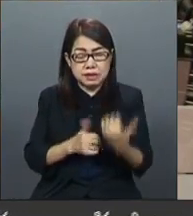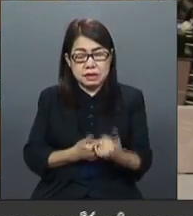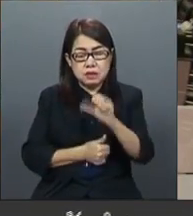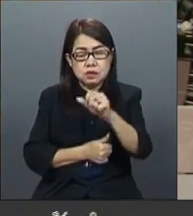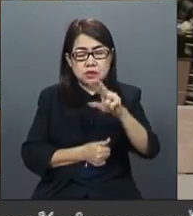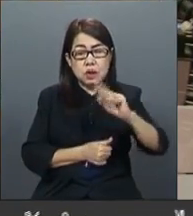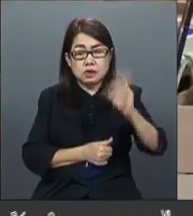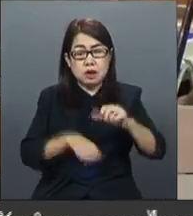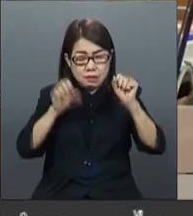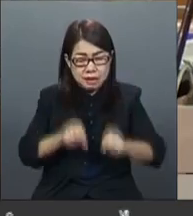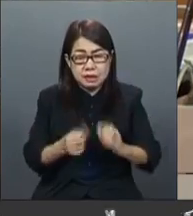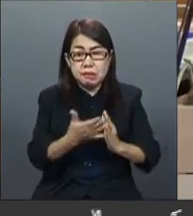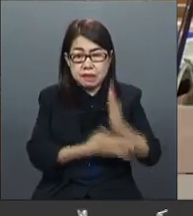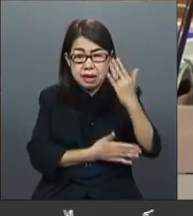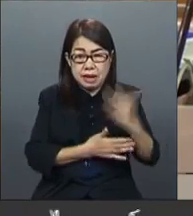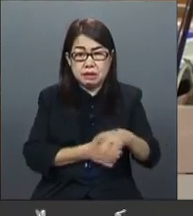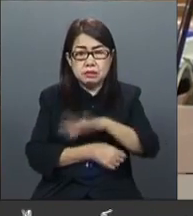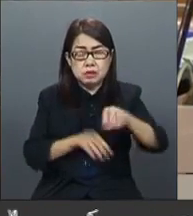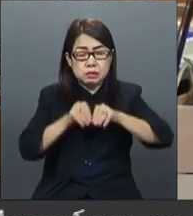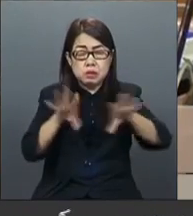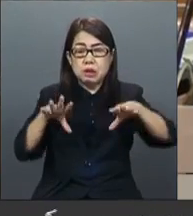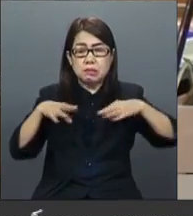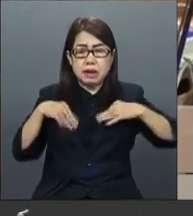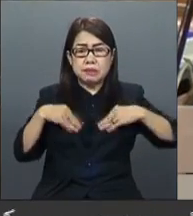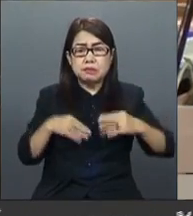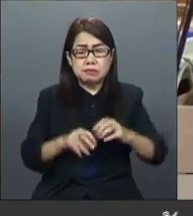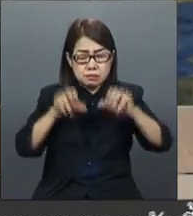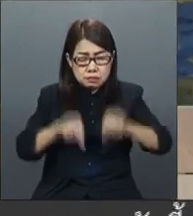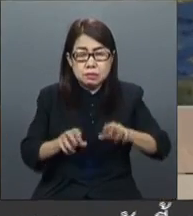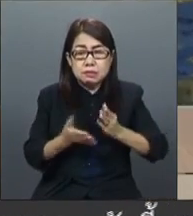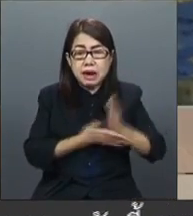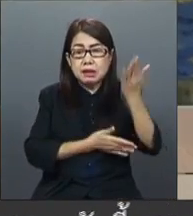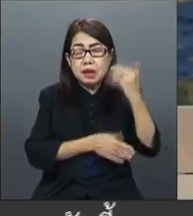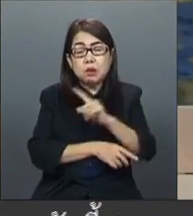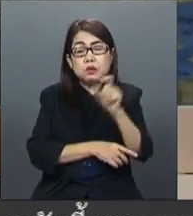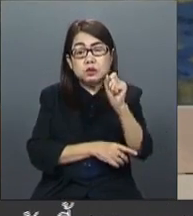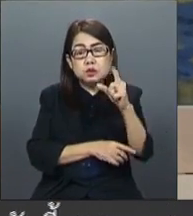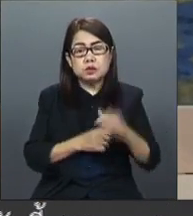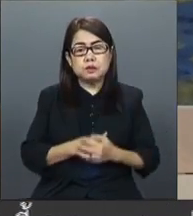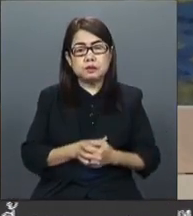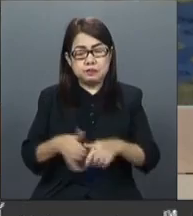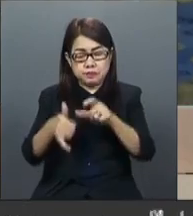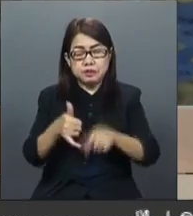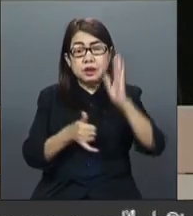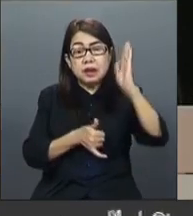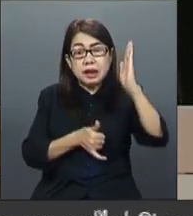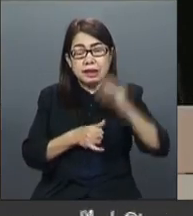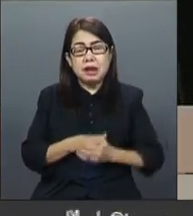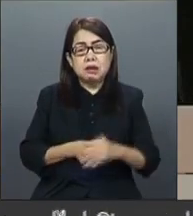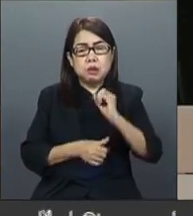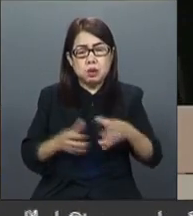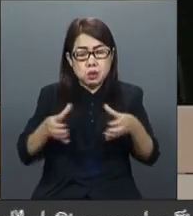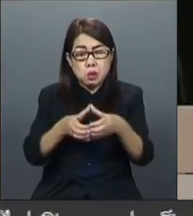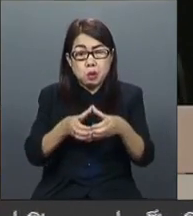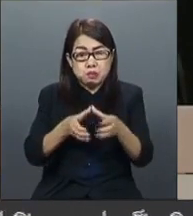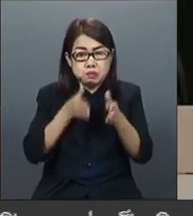ติแห่งชาติหรือสนช.เมื่อวันศุกร์ที่ผ่านมาพลตรีคงชีพยังระบุว่ากลุ่มที่โจมตีไม่สามารถดำเนินการได้เพราะ